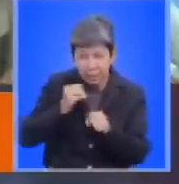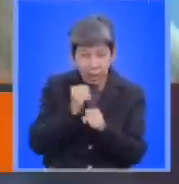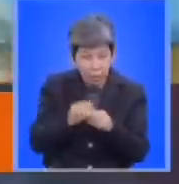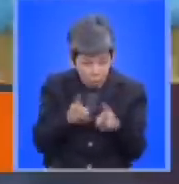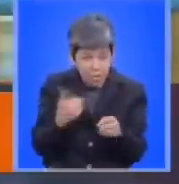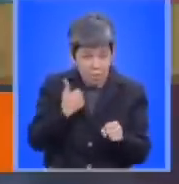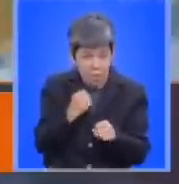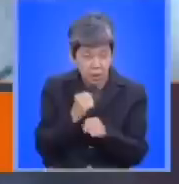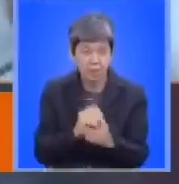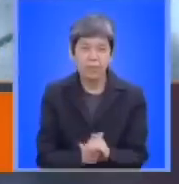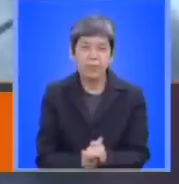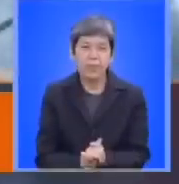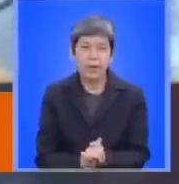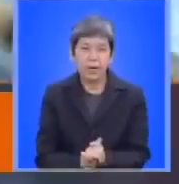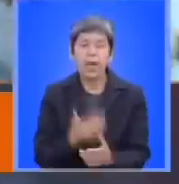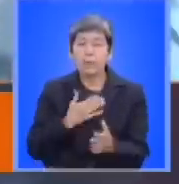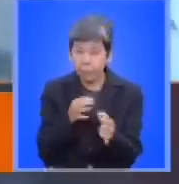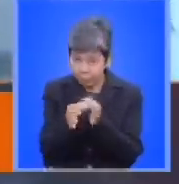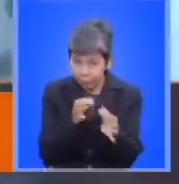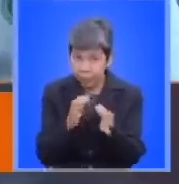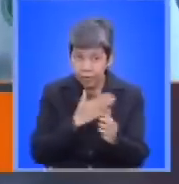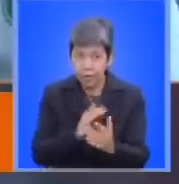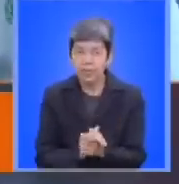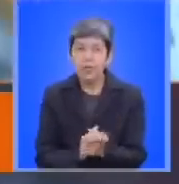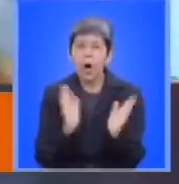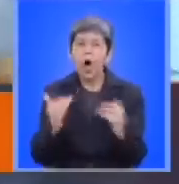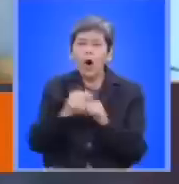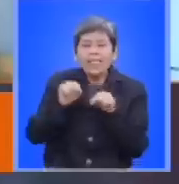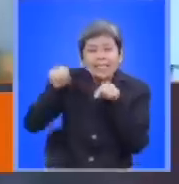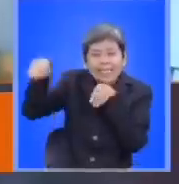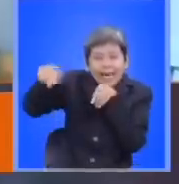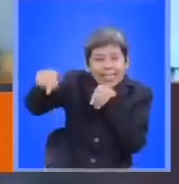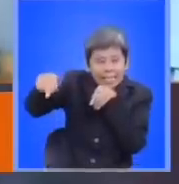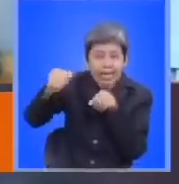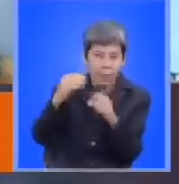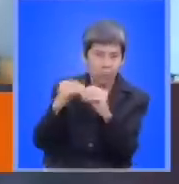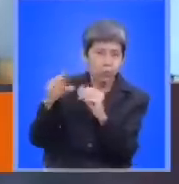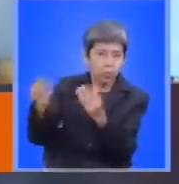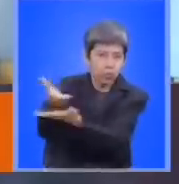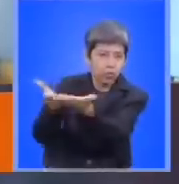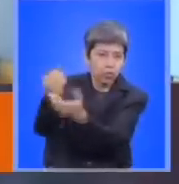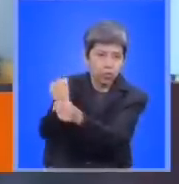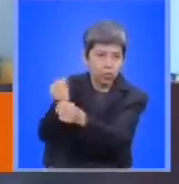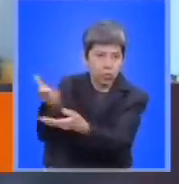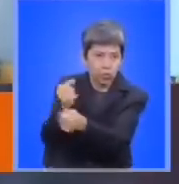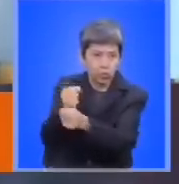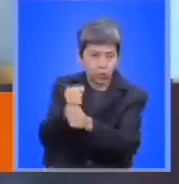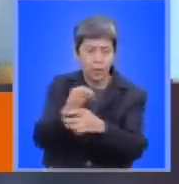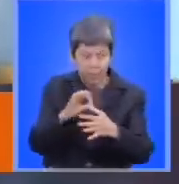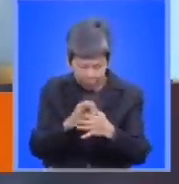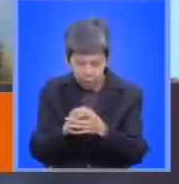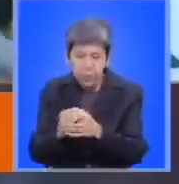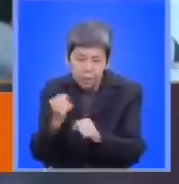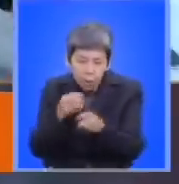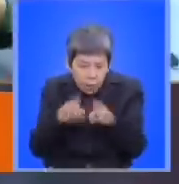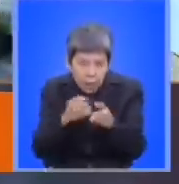คะ เรียนชี้แจงเพิ่มเติมนะครับอีกห้องหนึ่งตรงเยื้องๆกันเนี่ยนะฮะเขากำลังประชุมทำเรื่องของ clinical practice